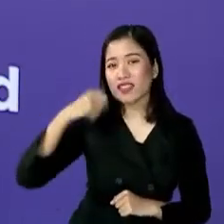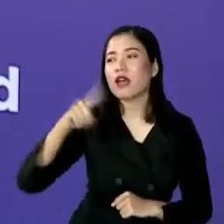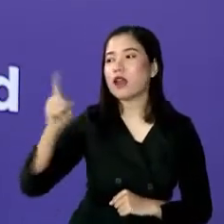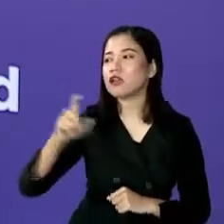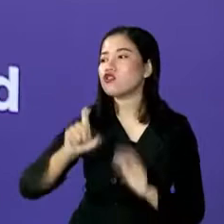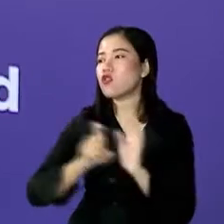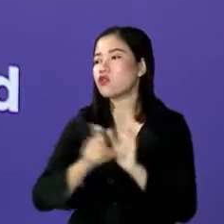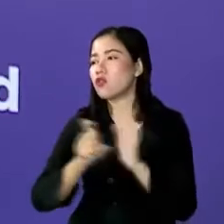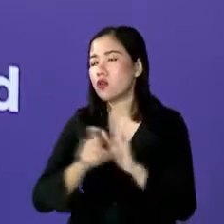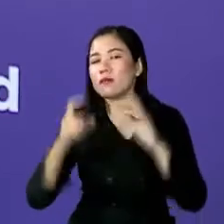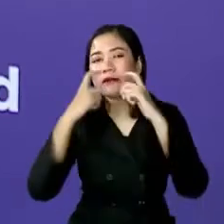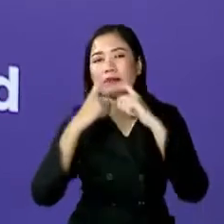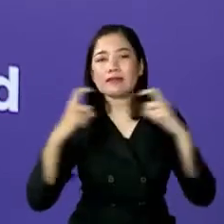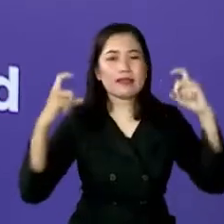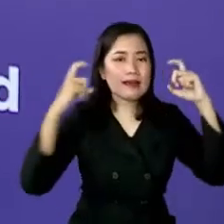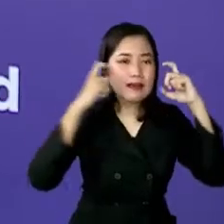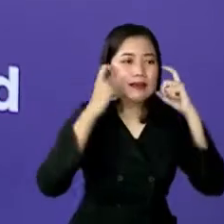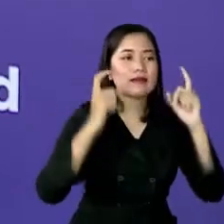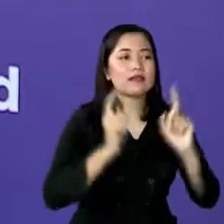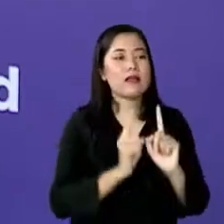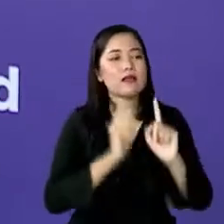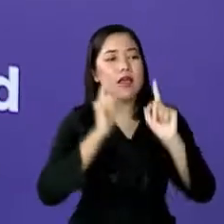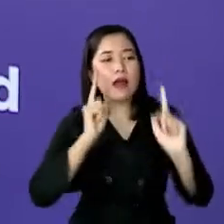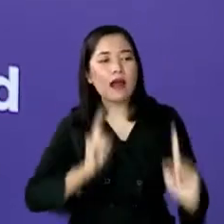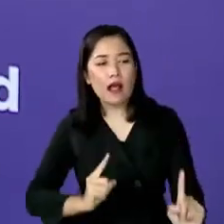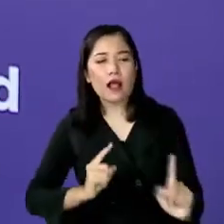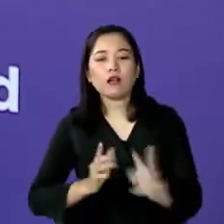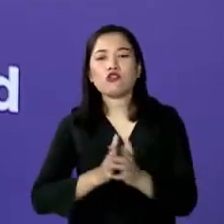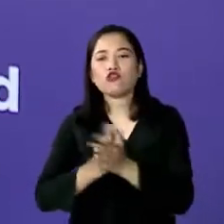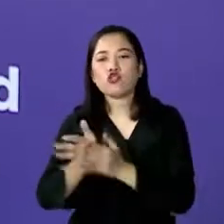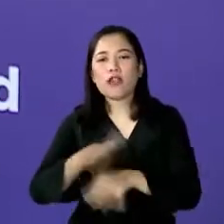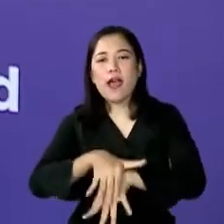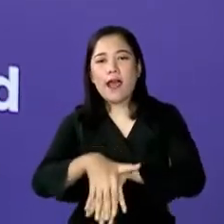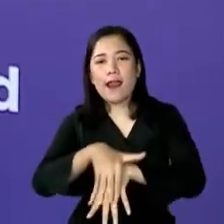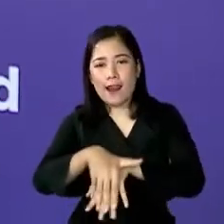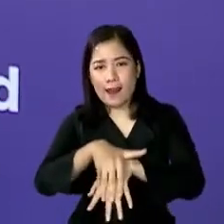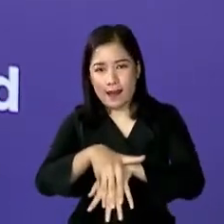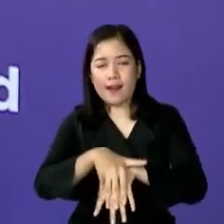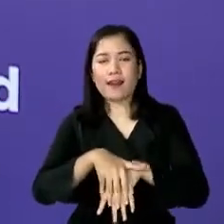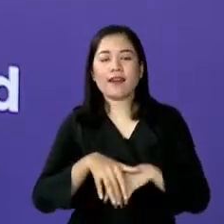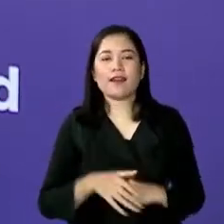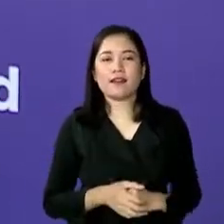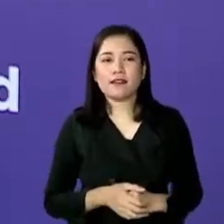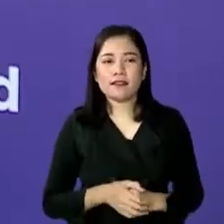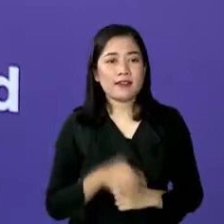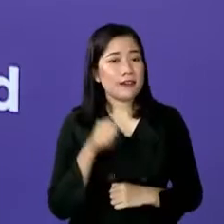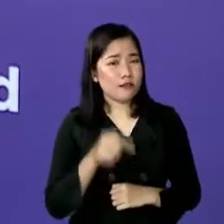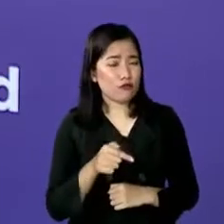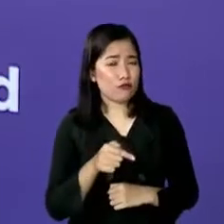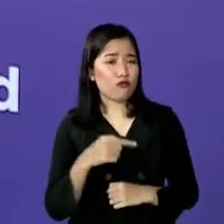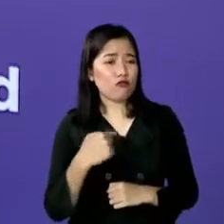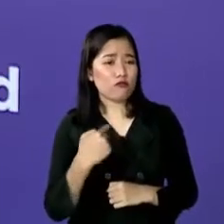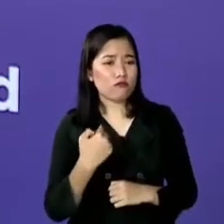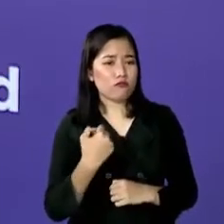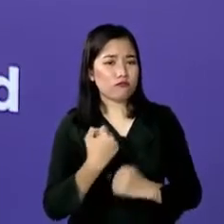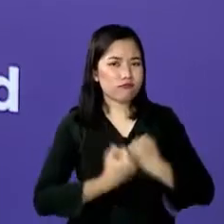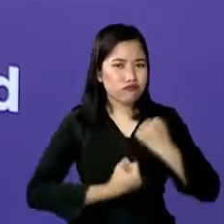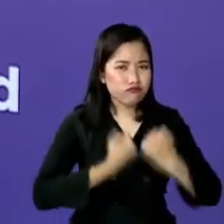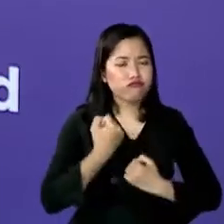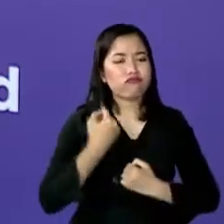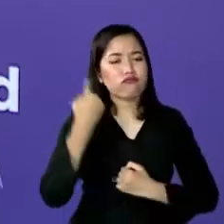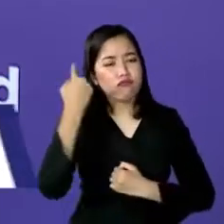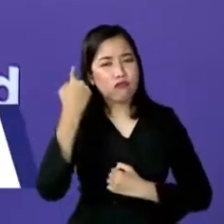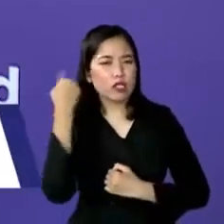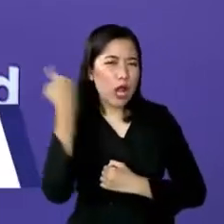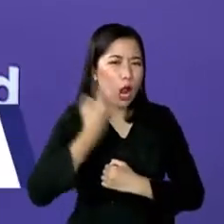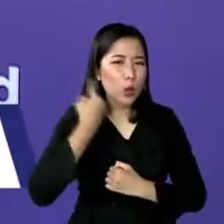menggunakan masker kemudian menjaga jarak lalu mencuci tangan itu memang harus terus didorong